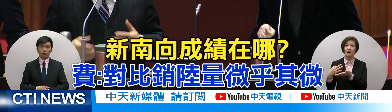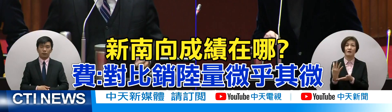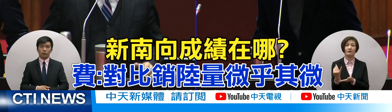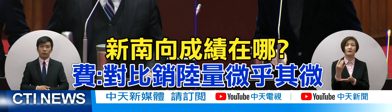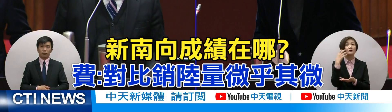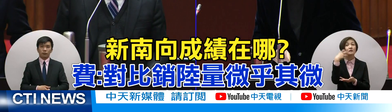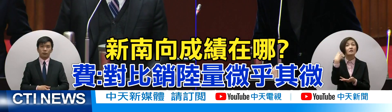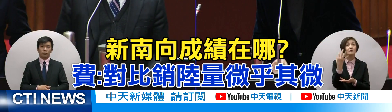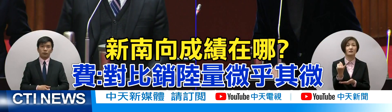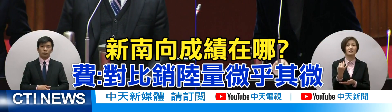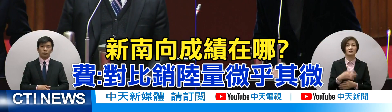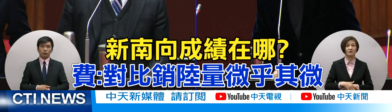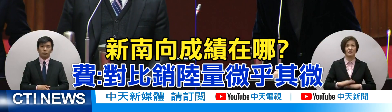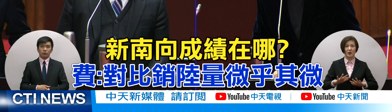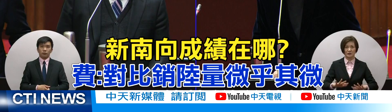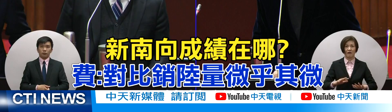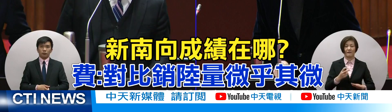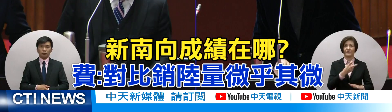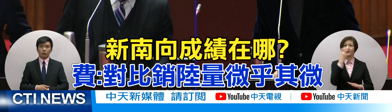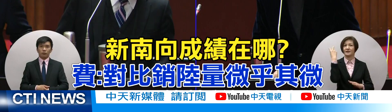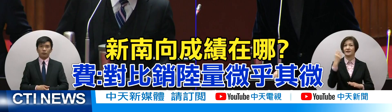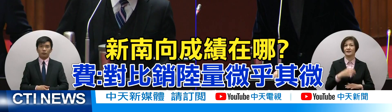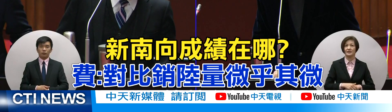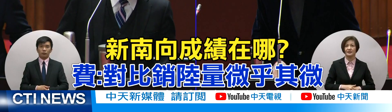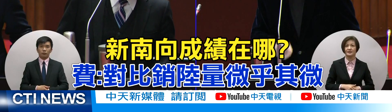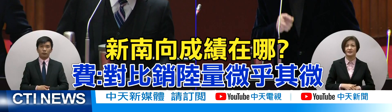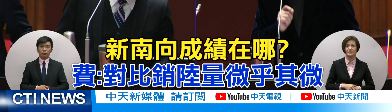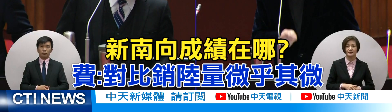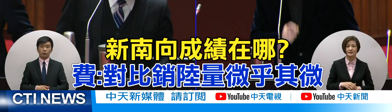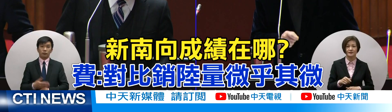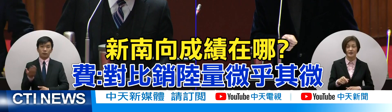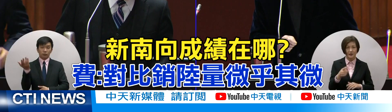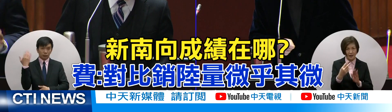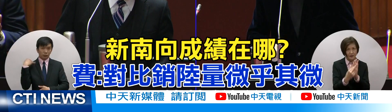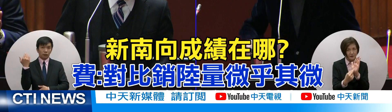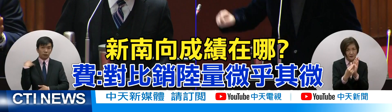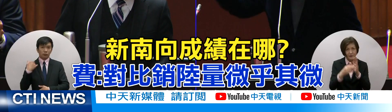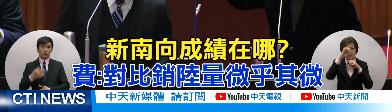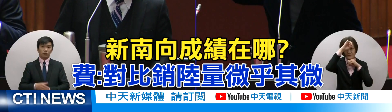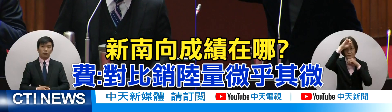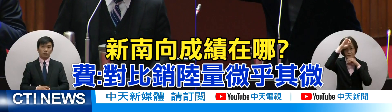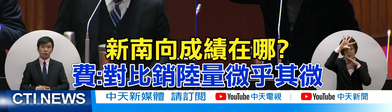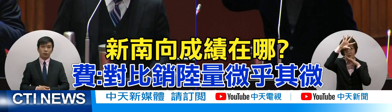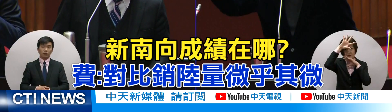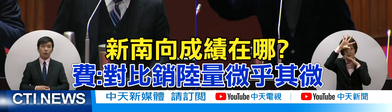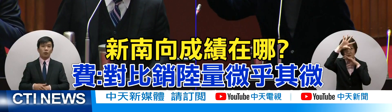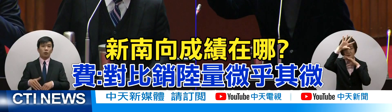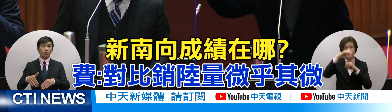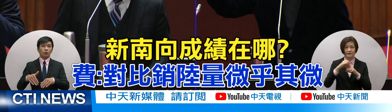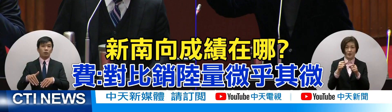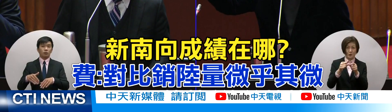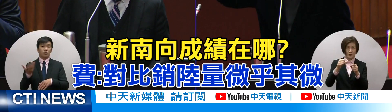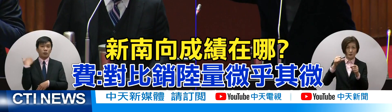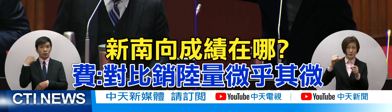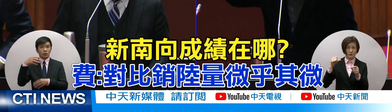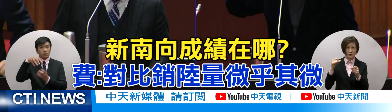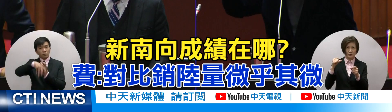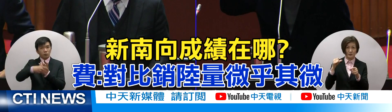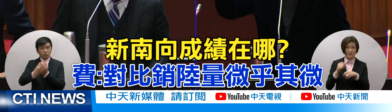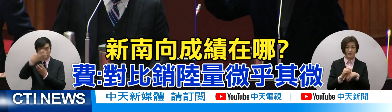这次骇然，我才发现呐、啊，举例凤梨、啊， 我们的莲雾早期， 举例凤梨啊， 文旦在去年 五年前就